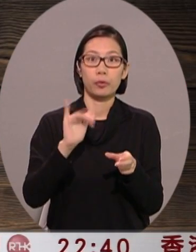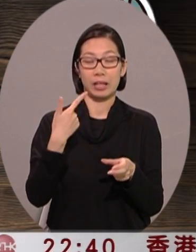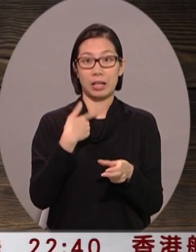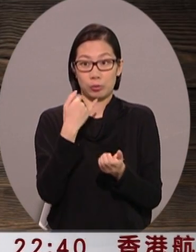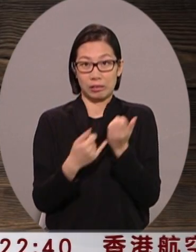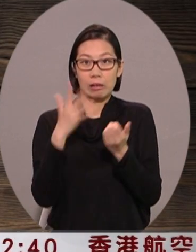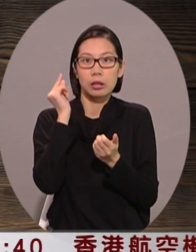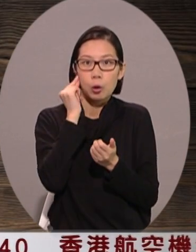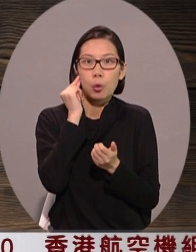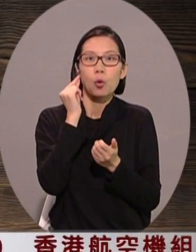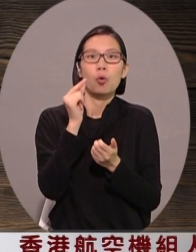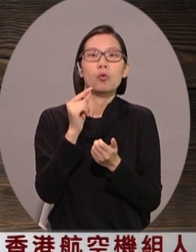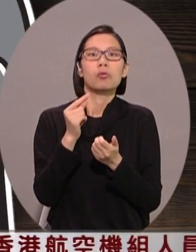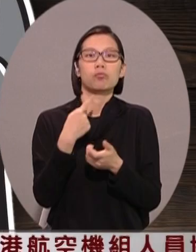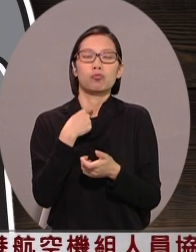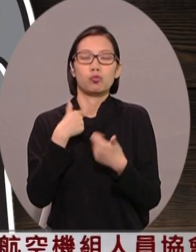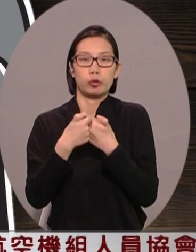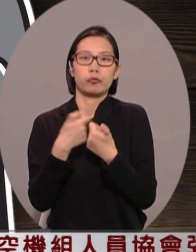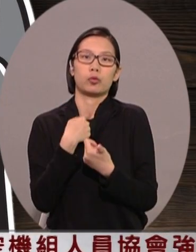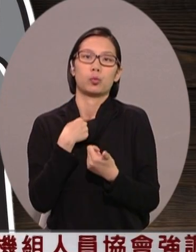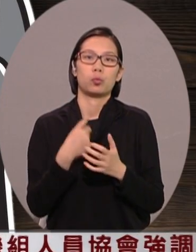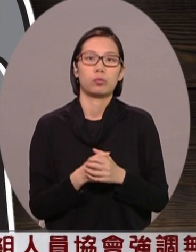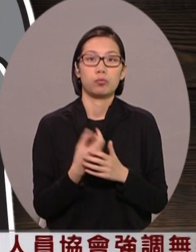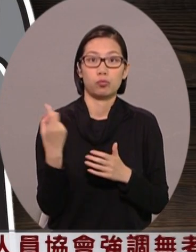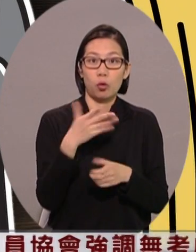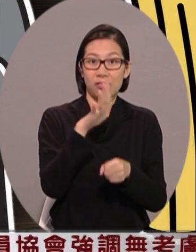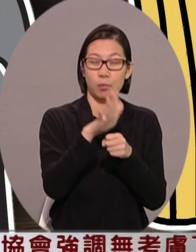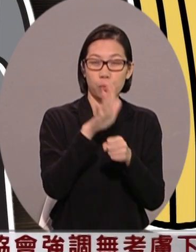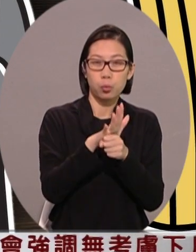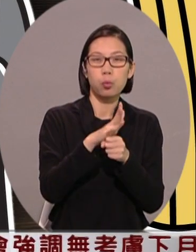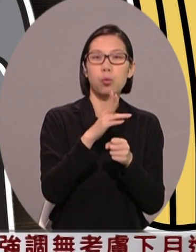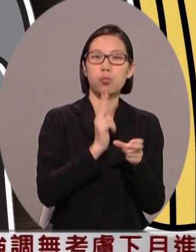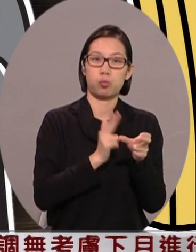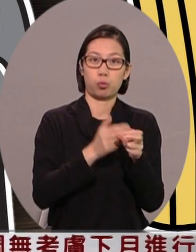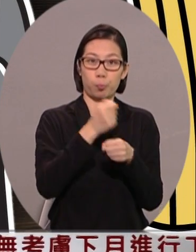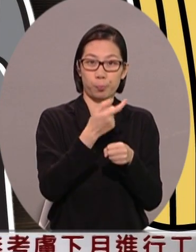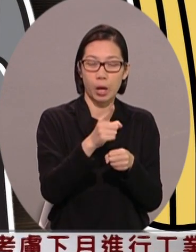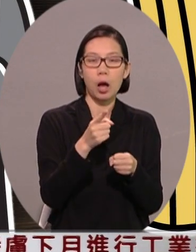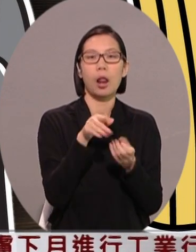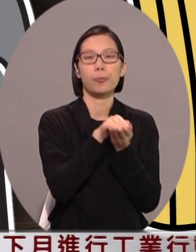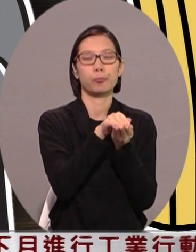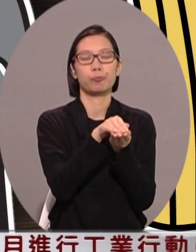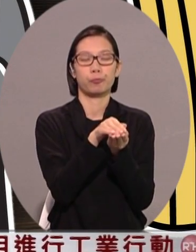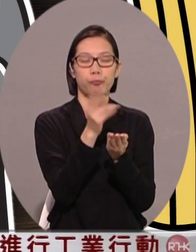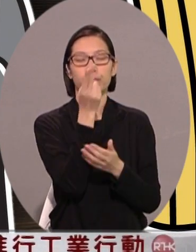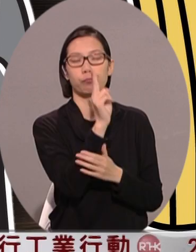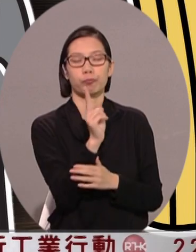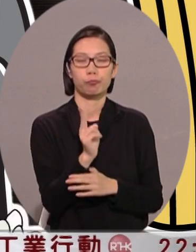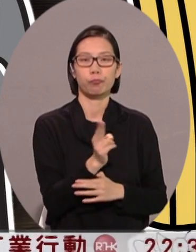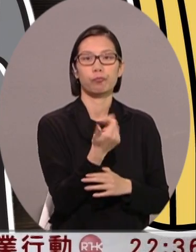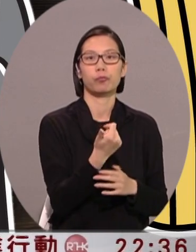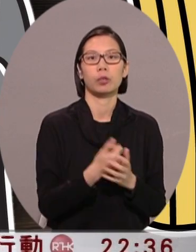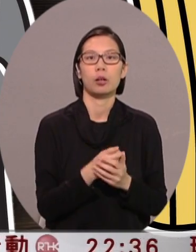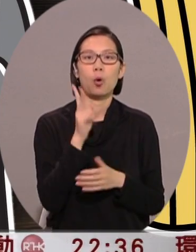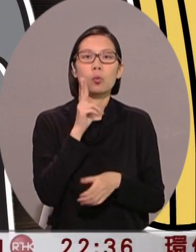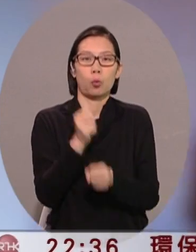于是结婚。第二，日本和尚的工作是主持葬礼， 只要他们做好法事就得，等同打